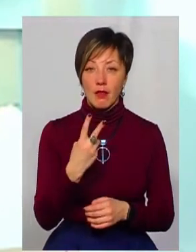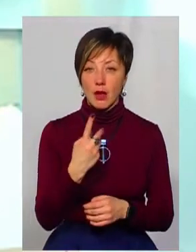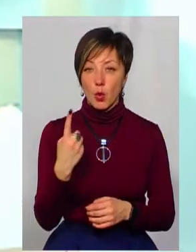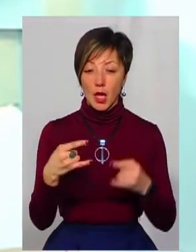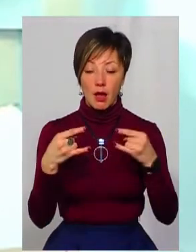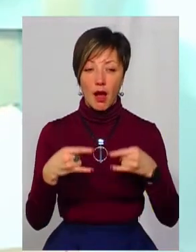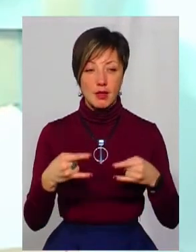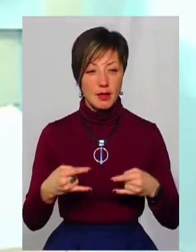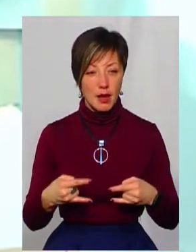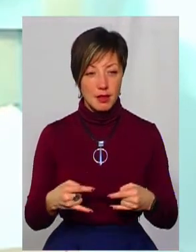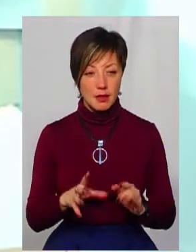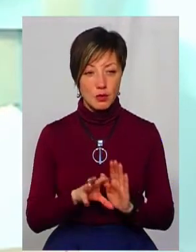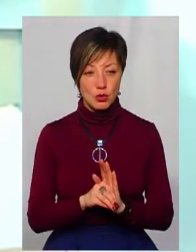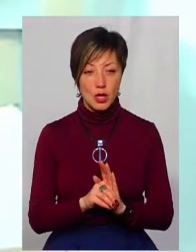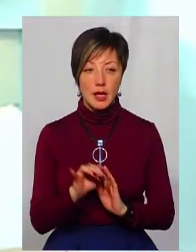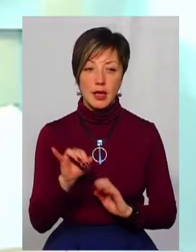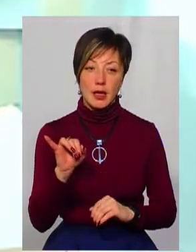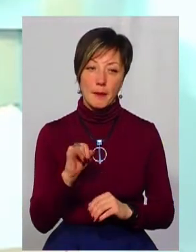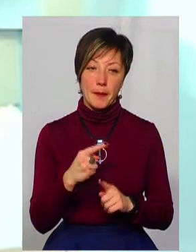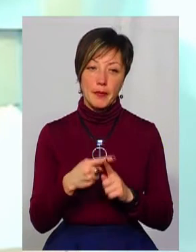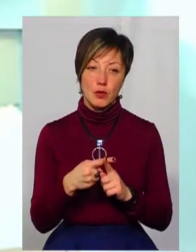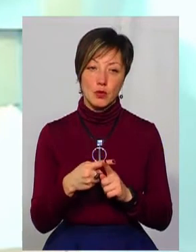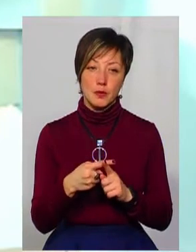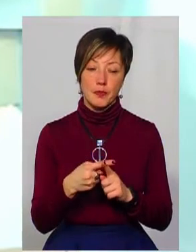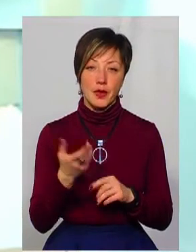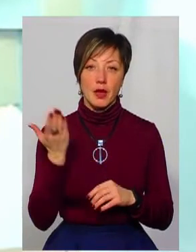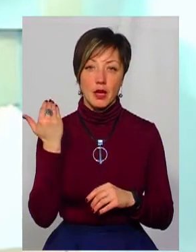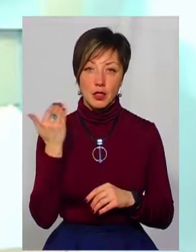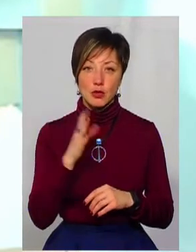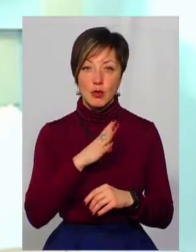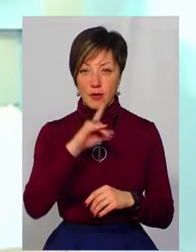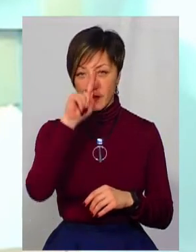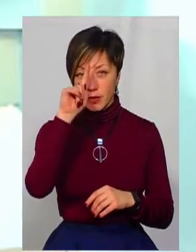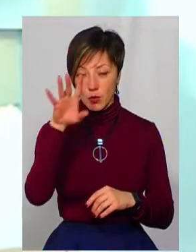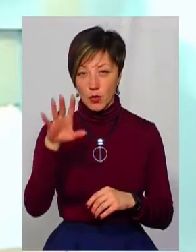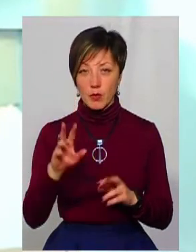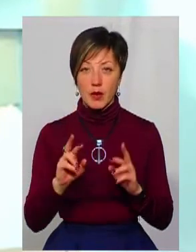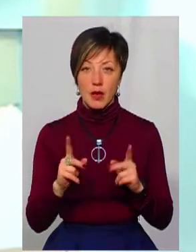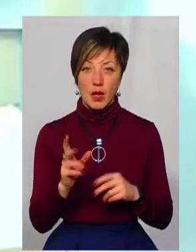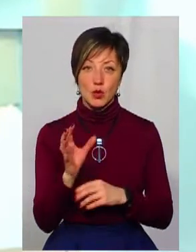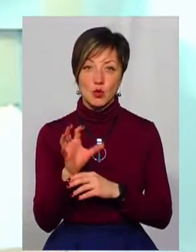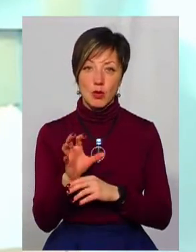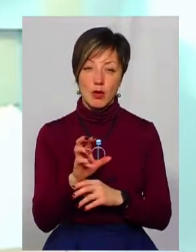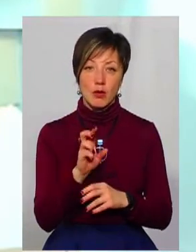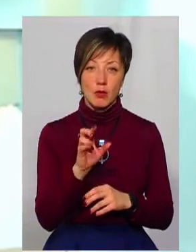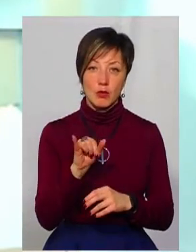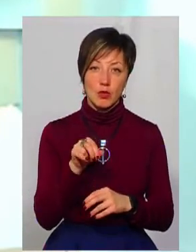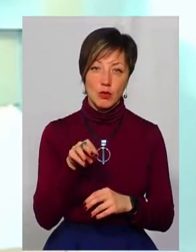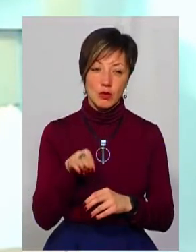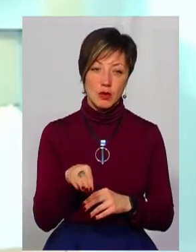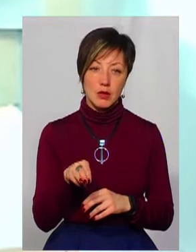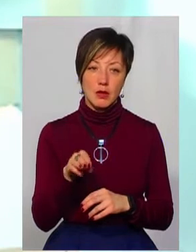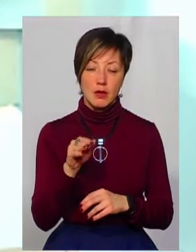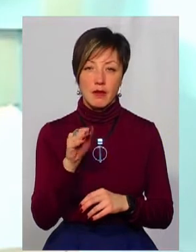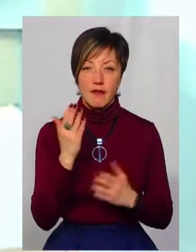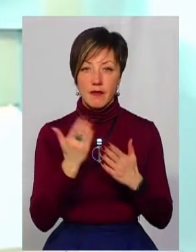21 канал включає. І він включає такі канали, які раніше були відомі споживачам супутника. Це Болт,